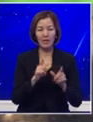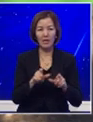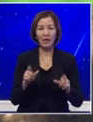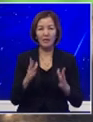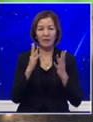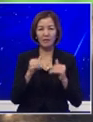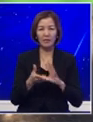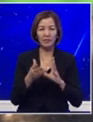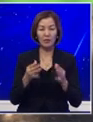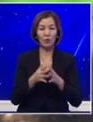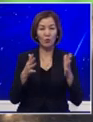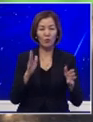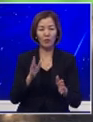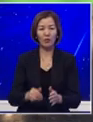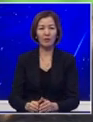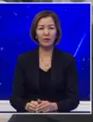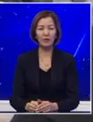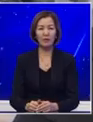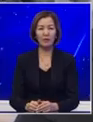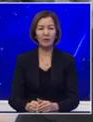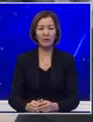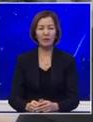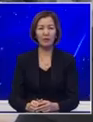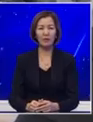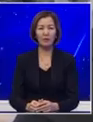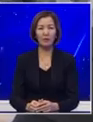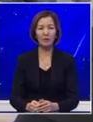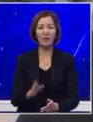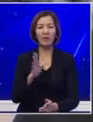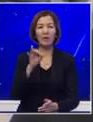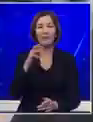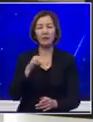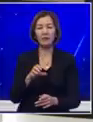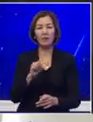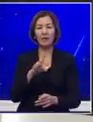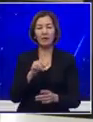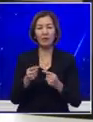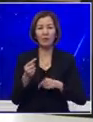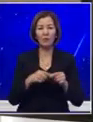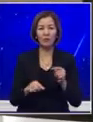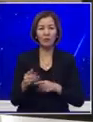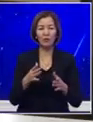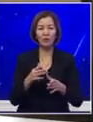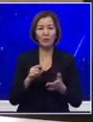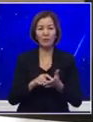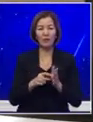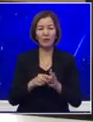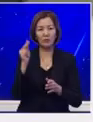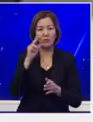саны 2 есеге дейін өседі. Ал Асим Тынайбекова Атамекен ұлттық кәсіпкерлер палатасы арқылы білім